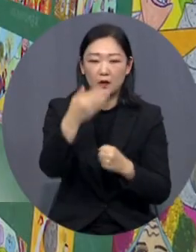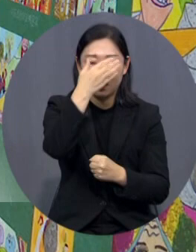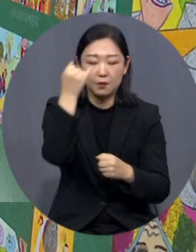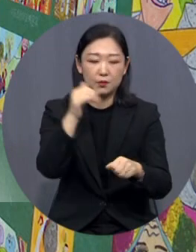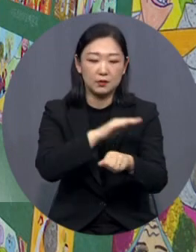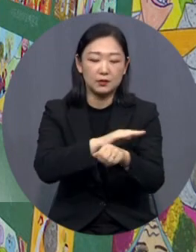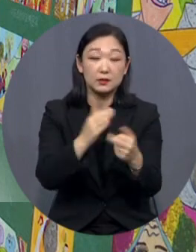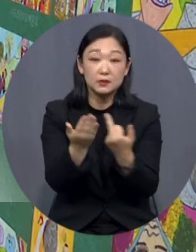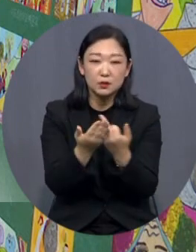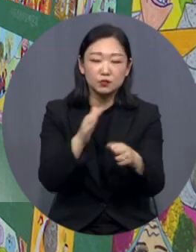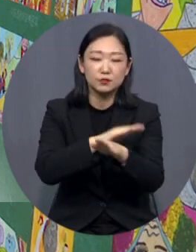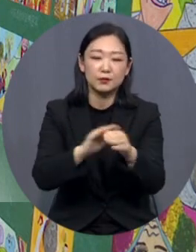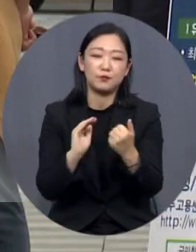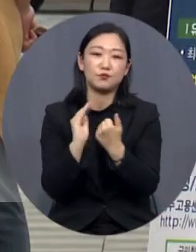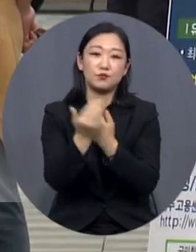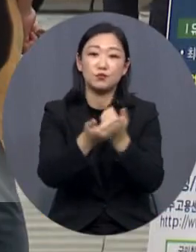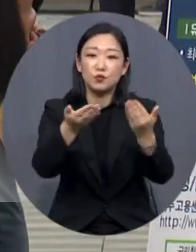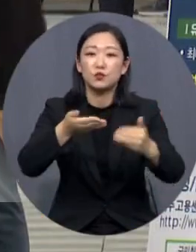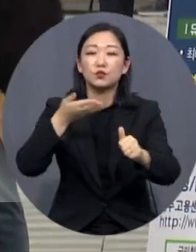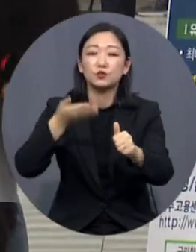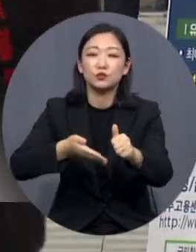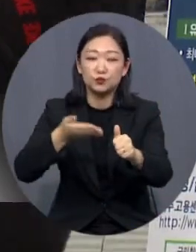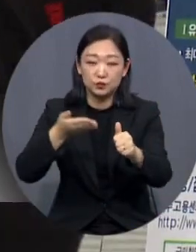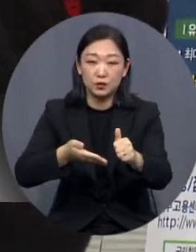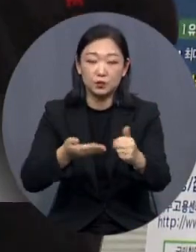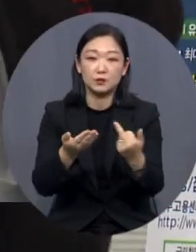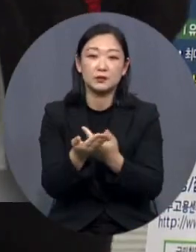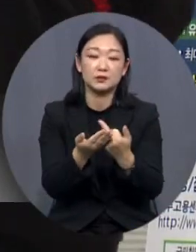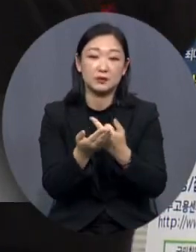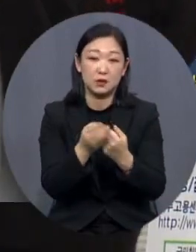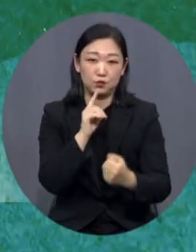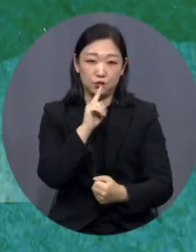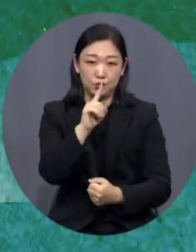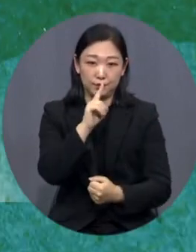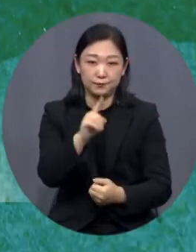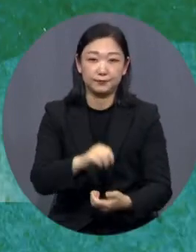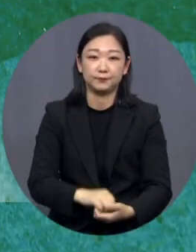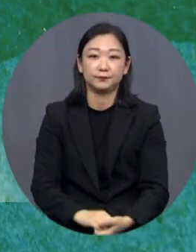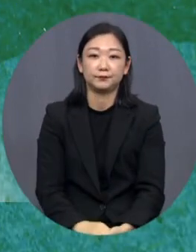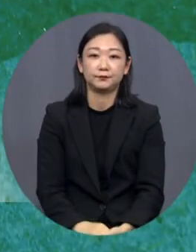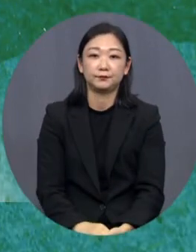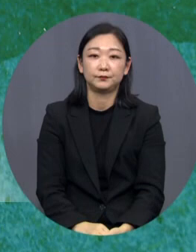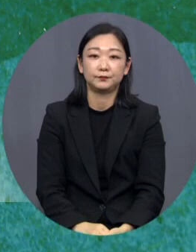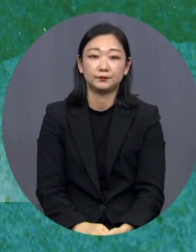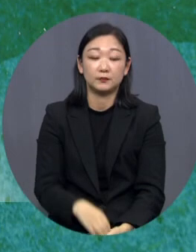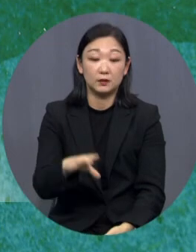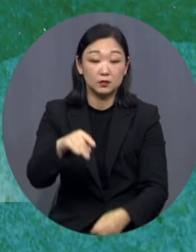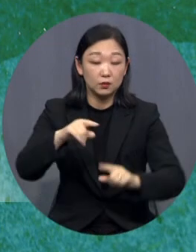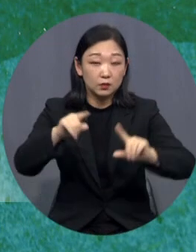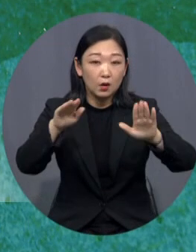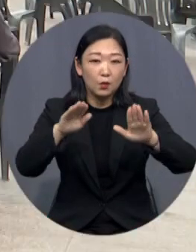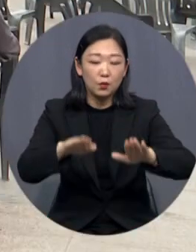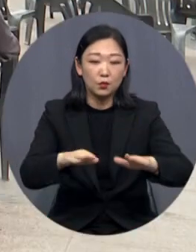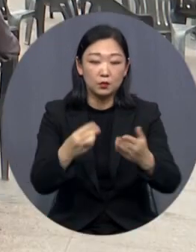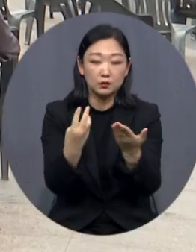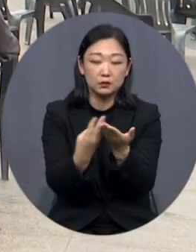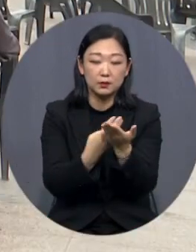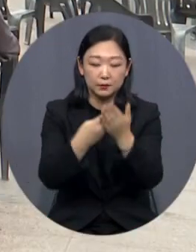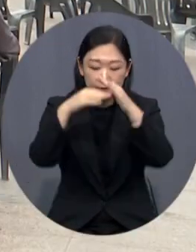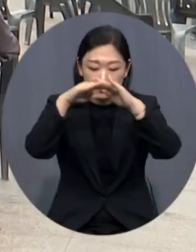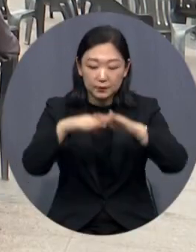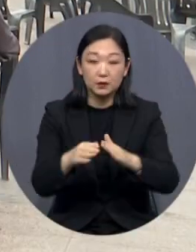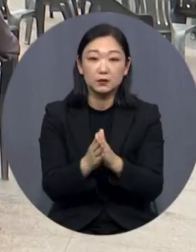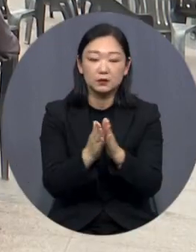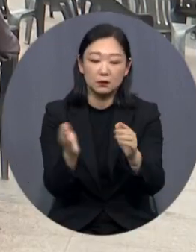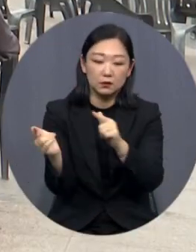제주를 잘 품어 주세요라는 뜻에 할님 잘 어입니다 첫날인 오늘은 탐나 개벽 신위를